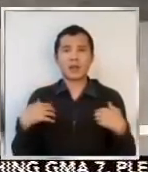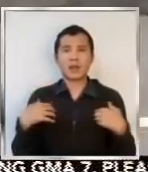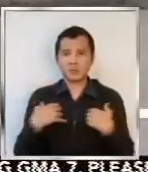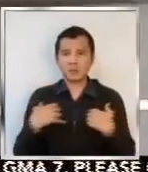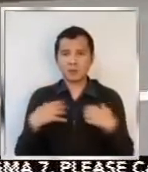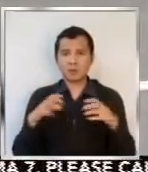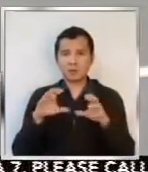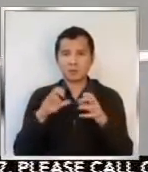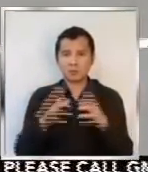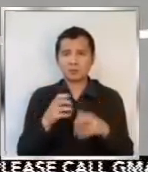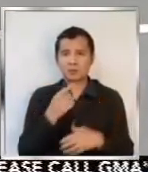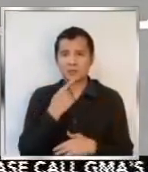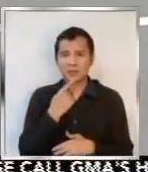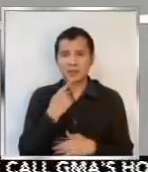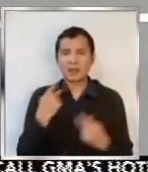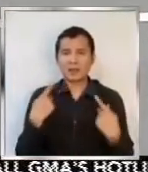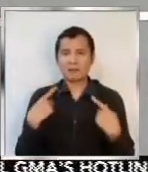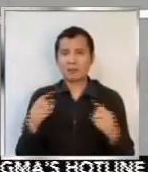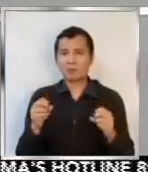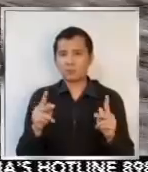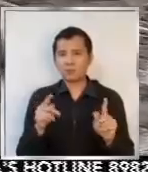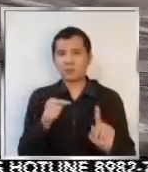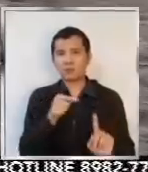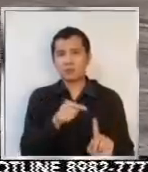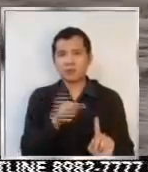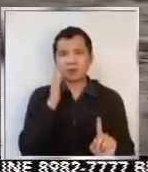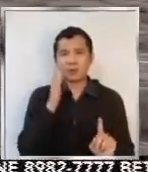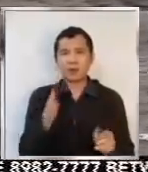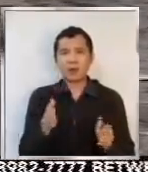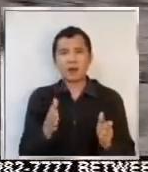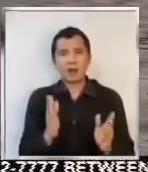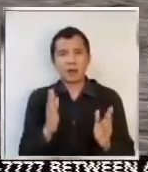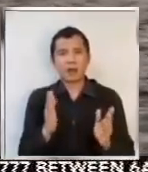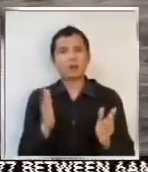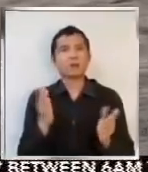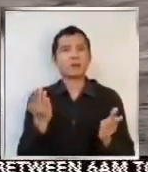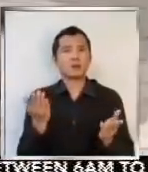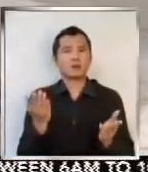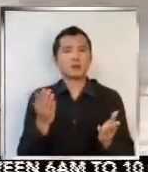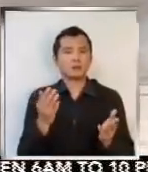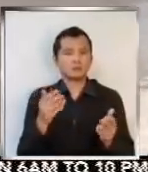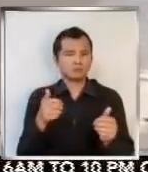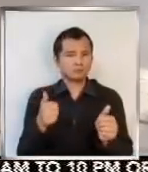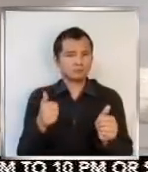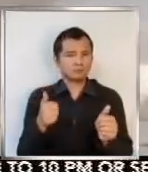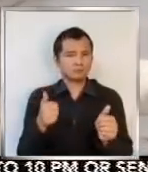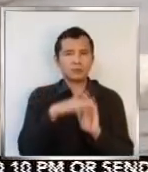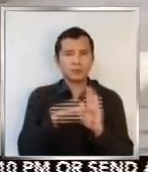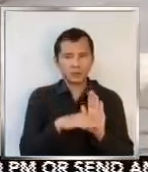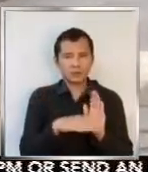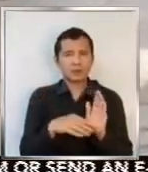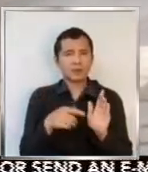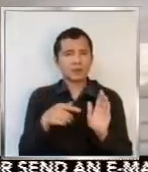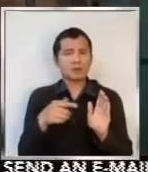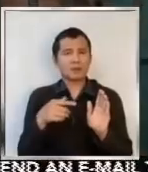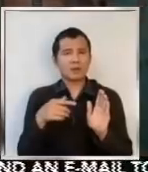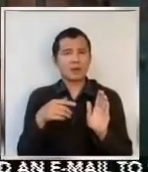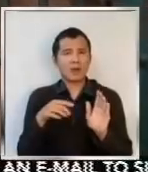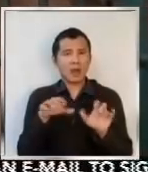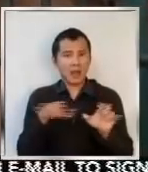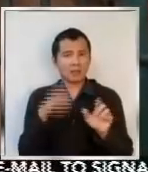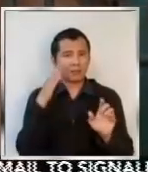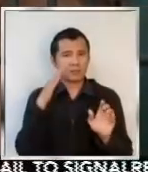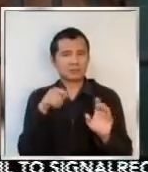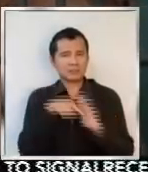umano na pinapayagan talaga alinsunod sa Animal Welfare Act ang pagpatay sa mga aso. Katulad na lang sa